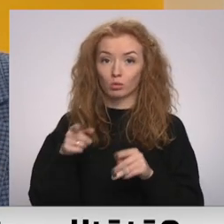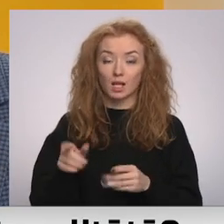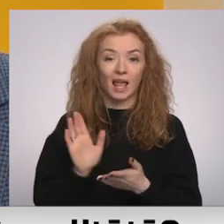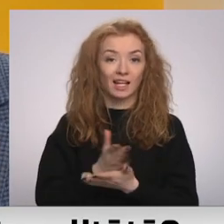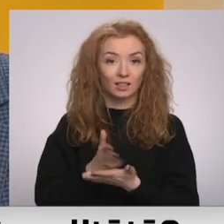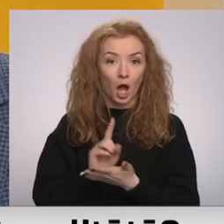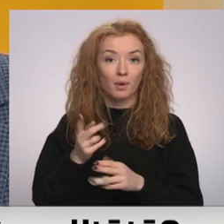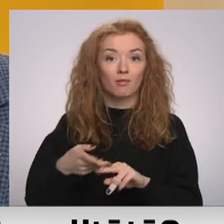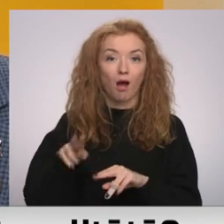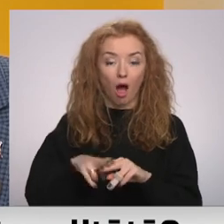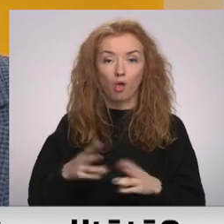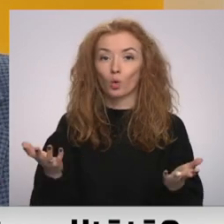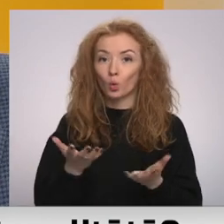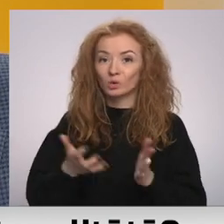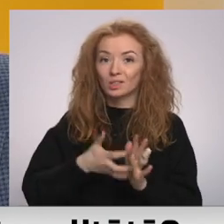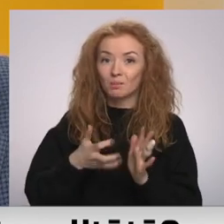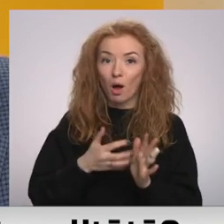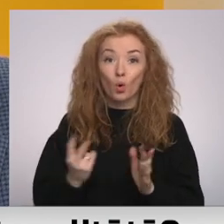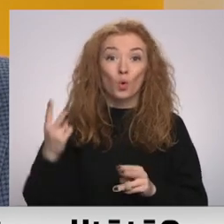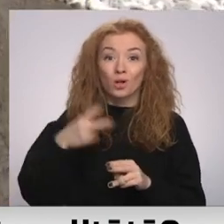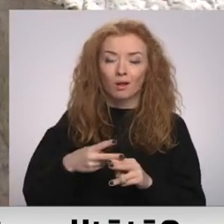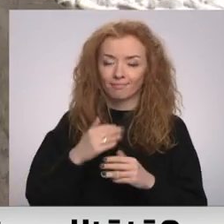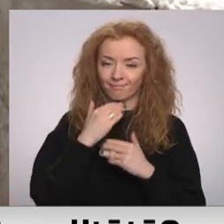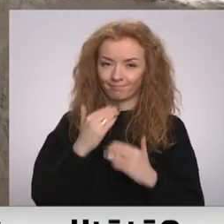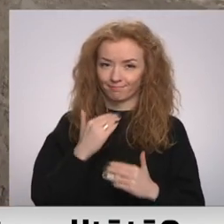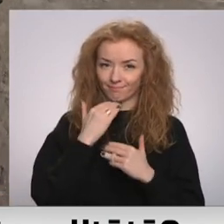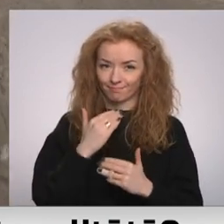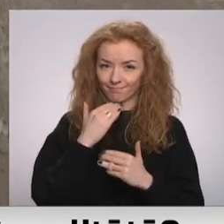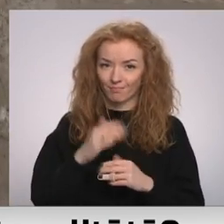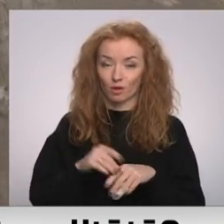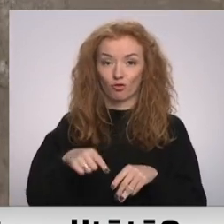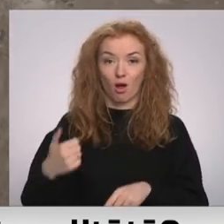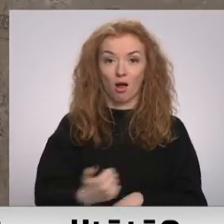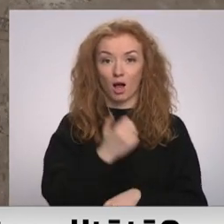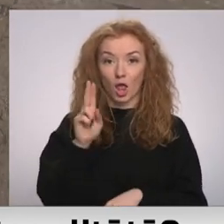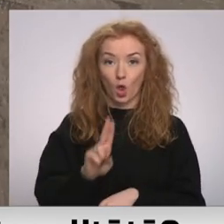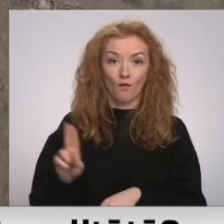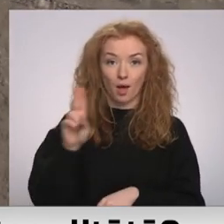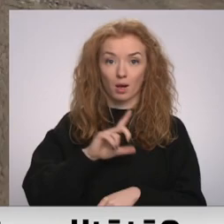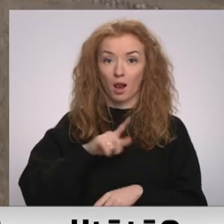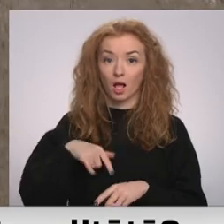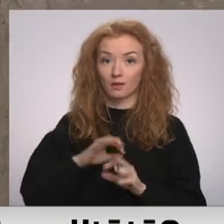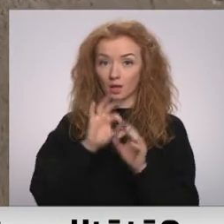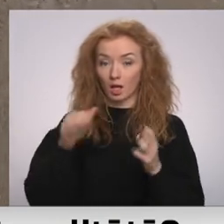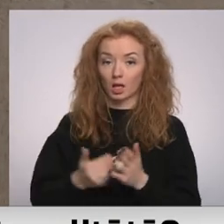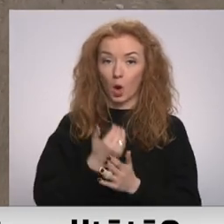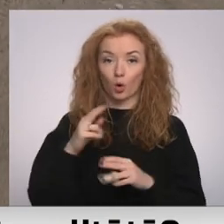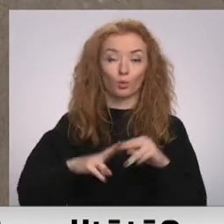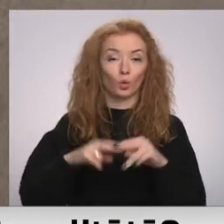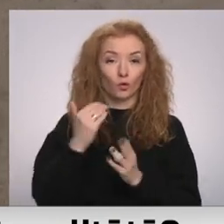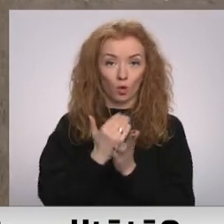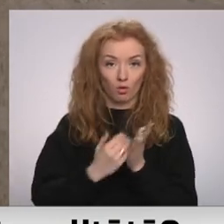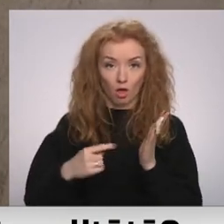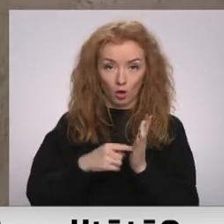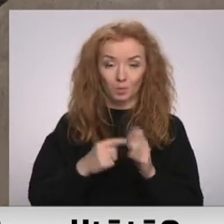tādi, kurus izmantojot otrreiz negrib atgriezties. Šā gada novembrī Latvijā stājušies spēkā jauni būvnormatīvi,